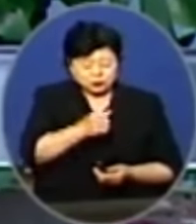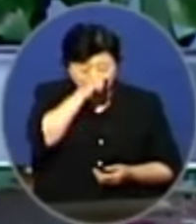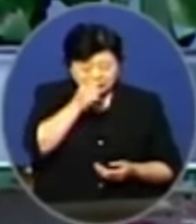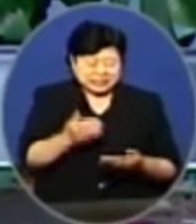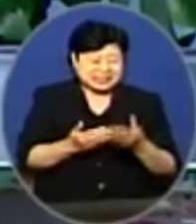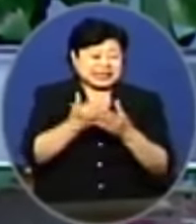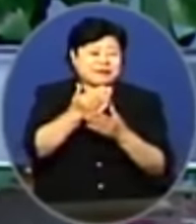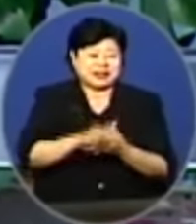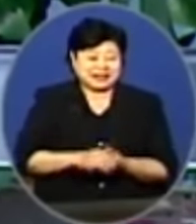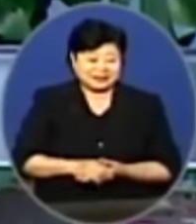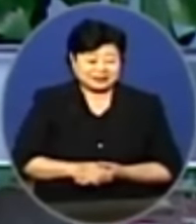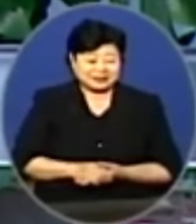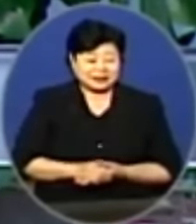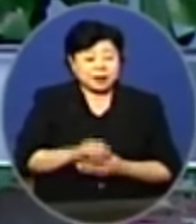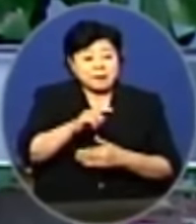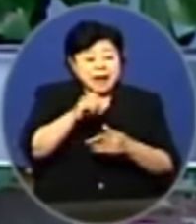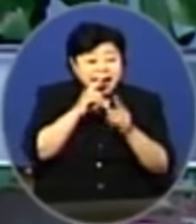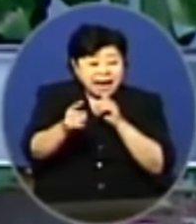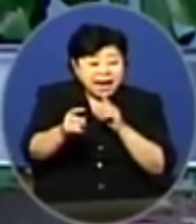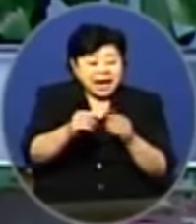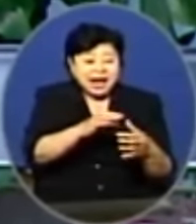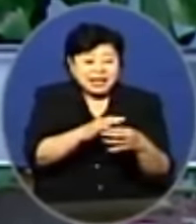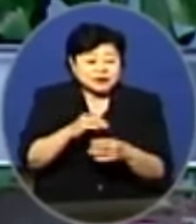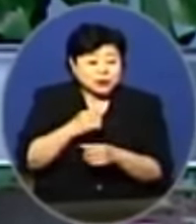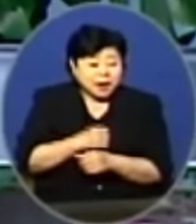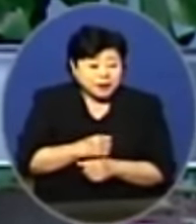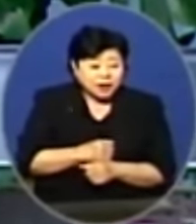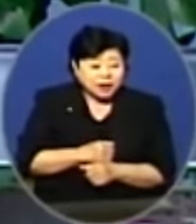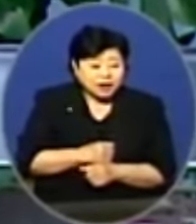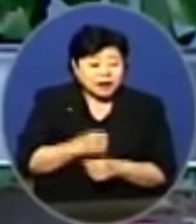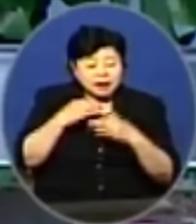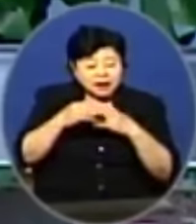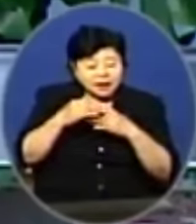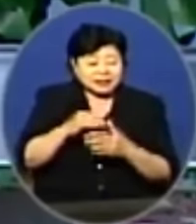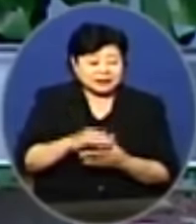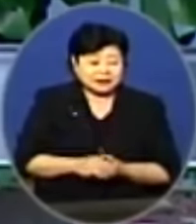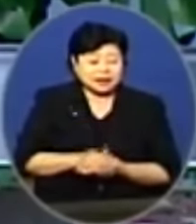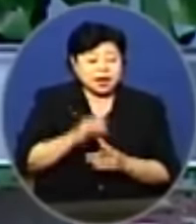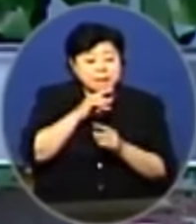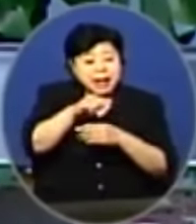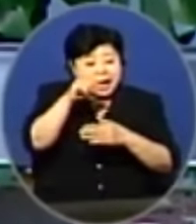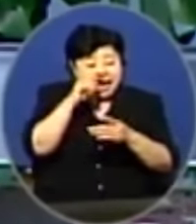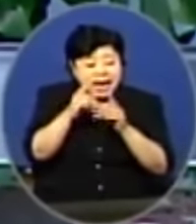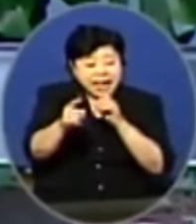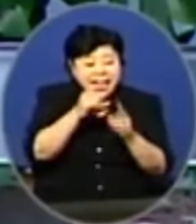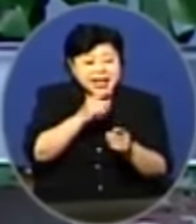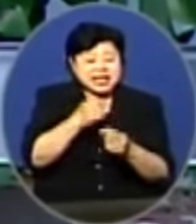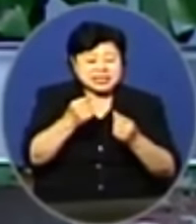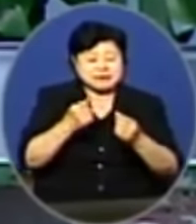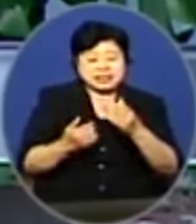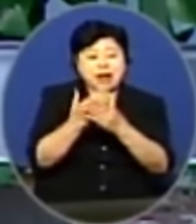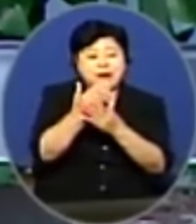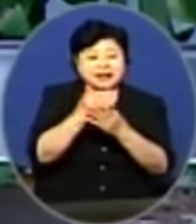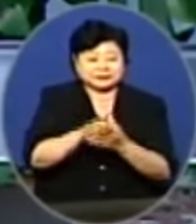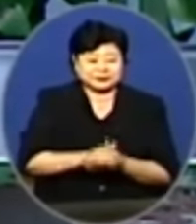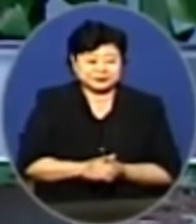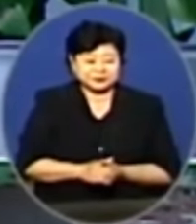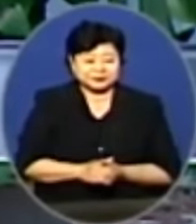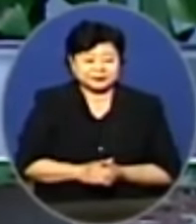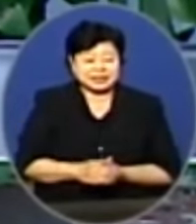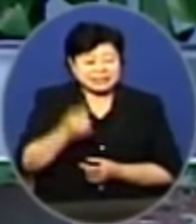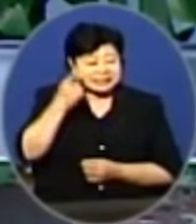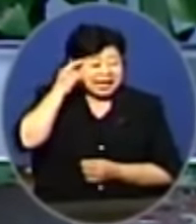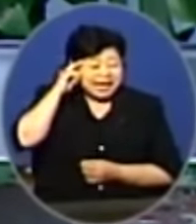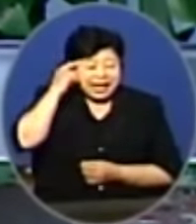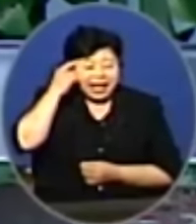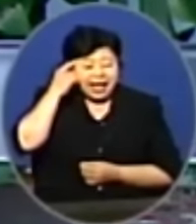일어납니다. 그런 말을 계속해서 중얼거리며 가면 그 말이 굉장한 힘이 되는 것입니다.